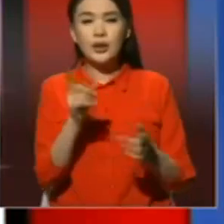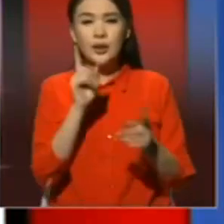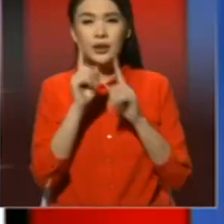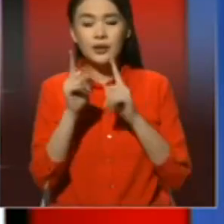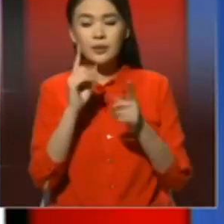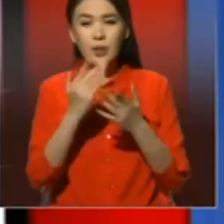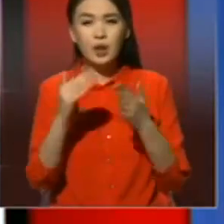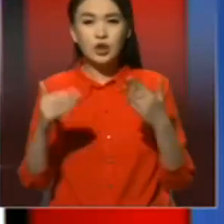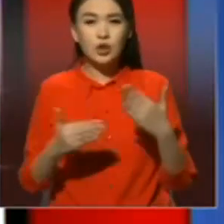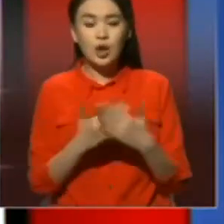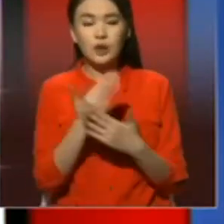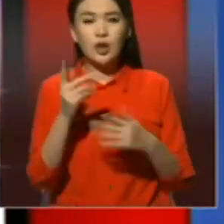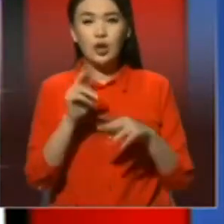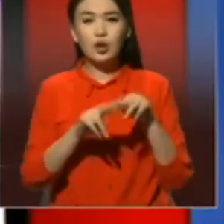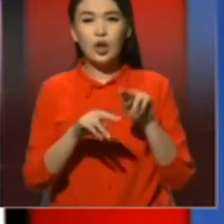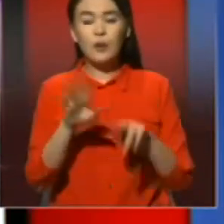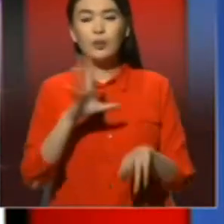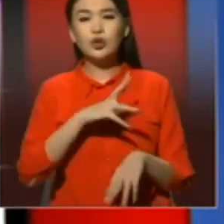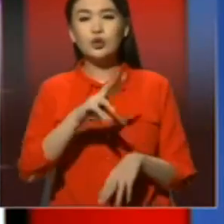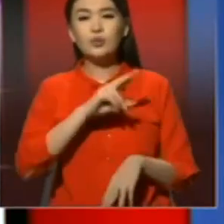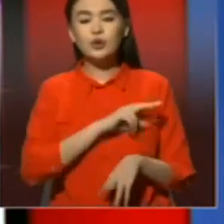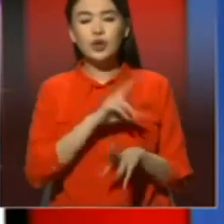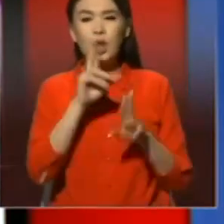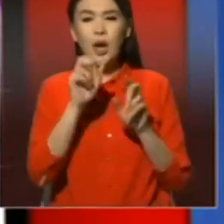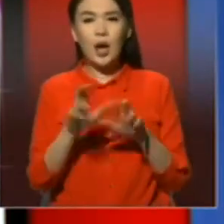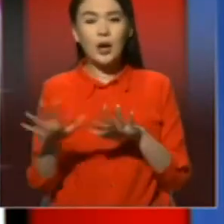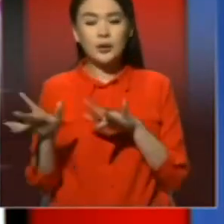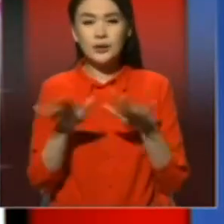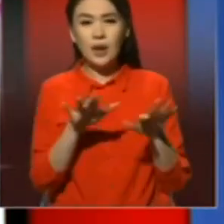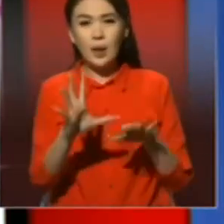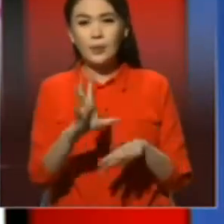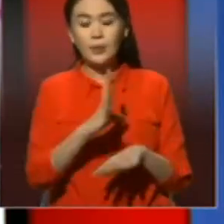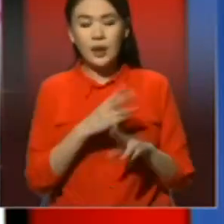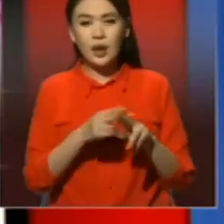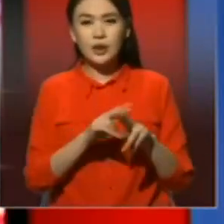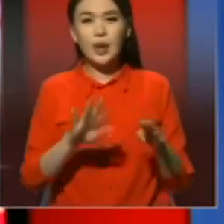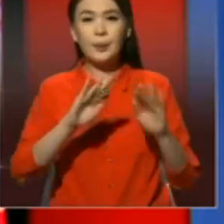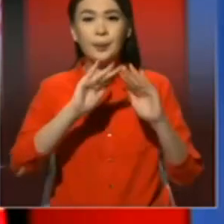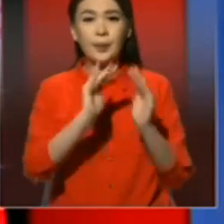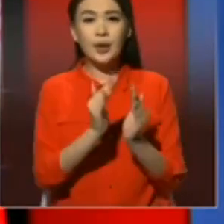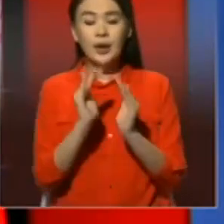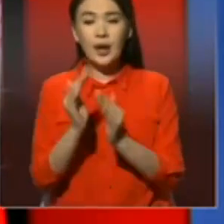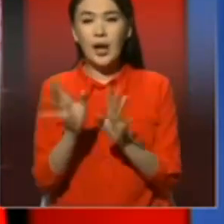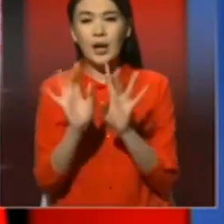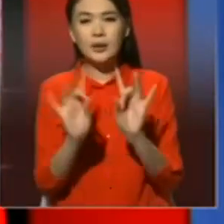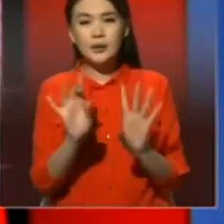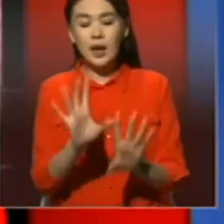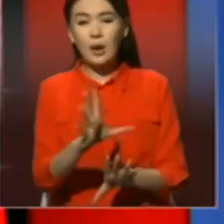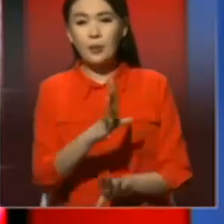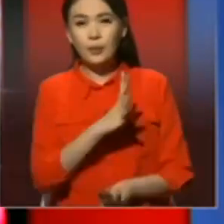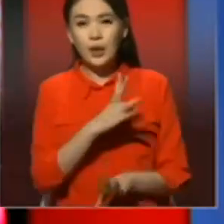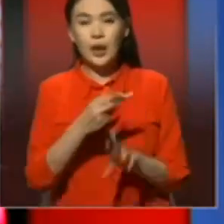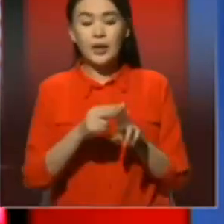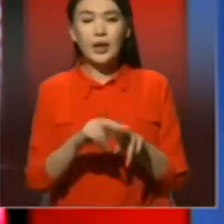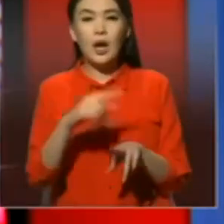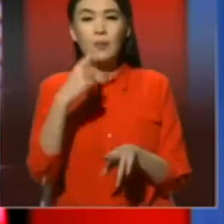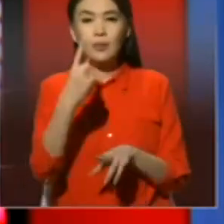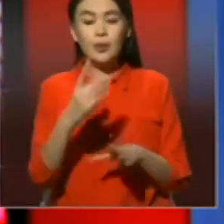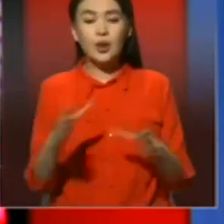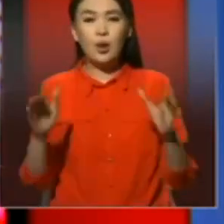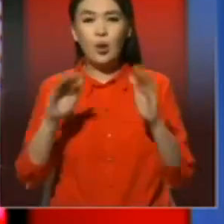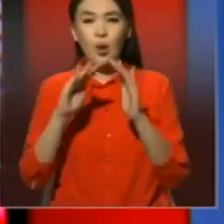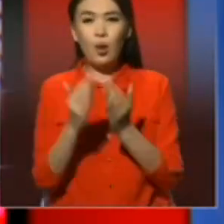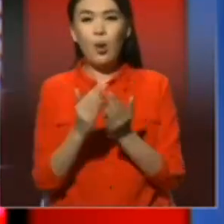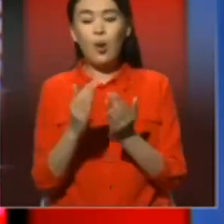жаңадан құрылған. Солардың жұмысын бәрін қалай бір ізге түсіреміз? Ол жерде бір кемшілік те айтылып өтті. Бұл кемшілік бір өңірдің,